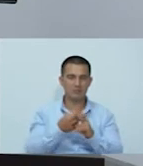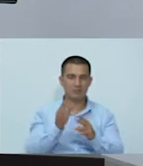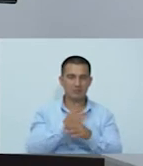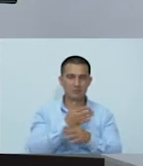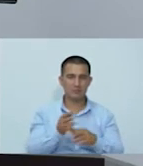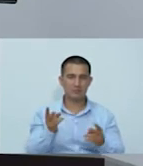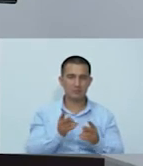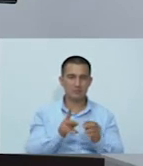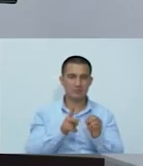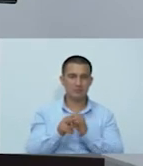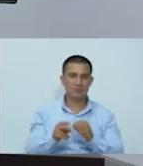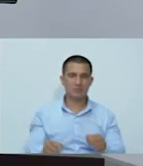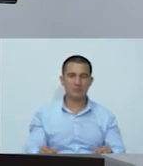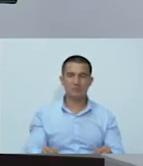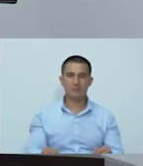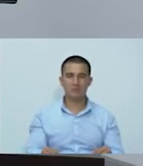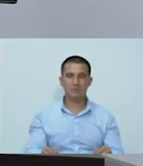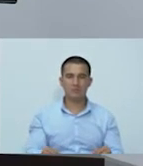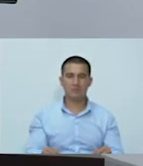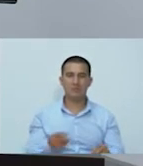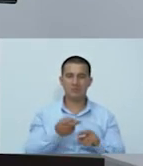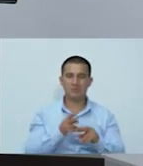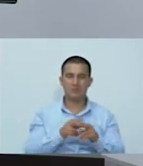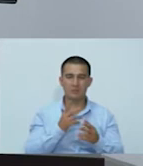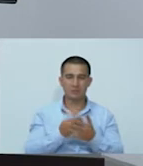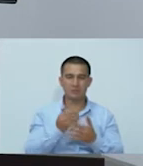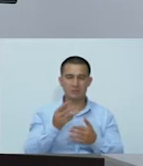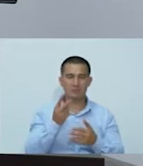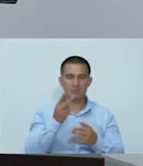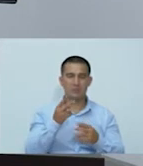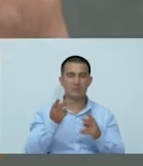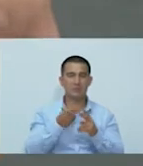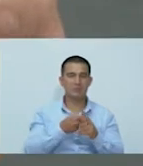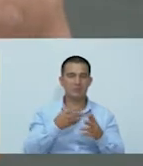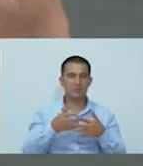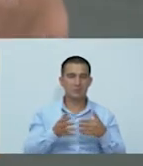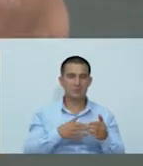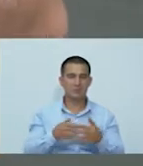ikkiga bo'lamiz. Va shu bo'lingan qog'ozlarimizdan